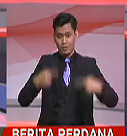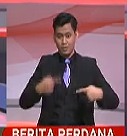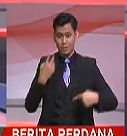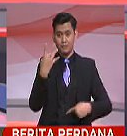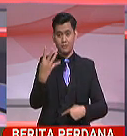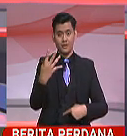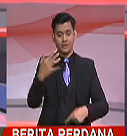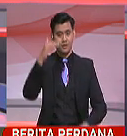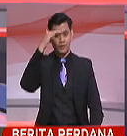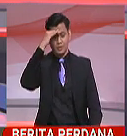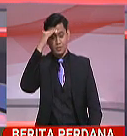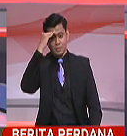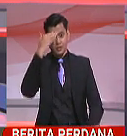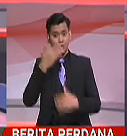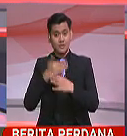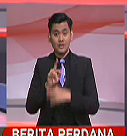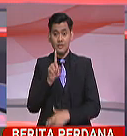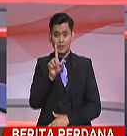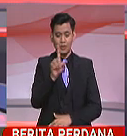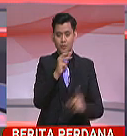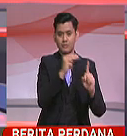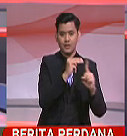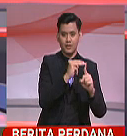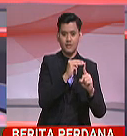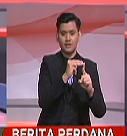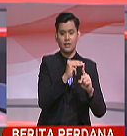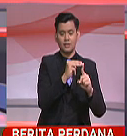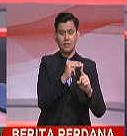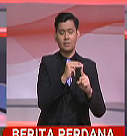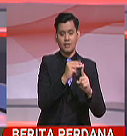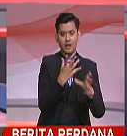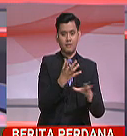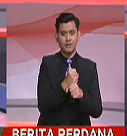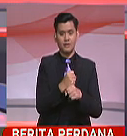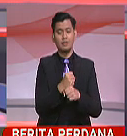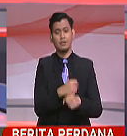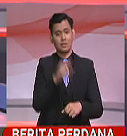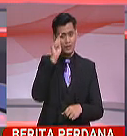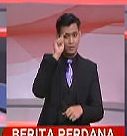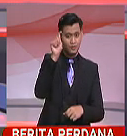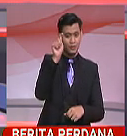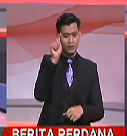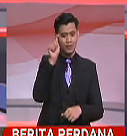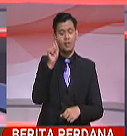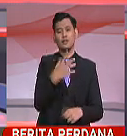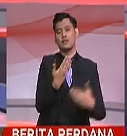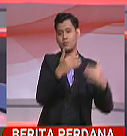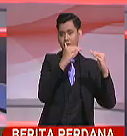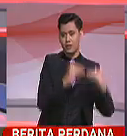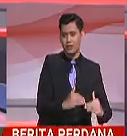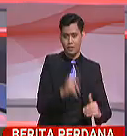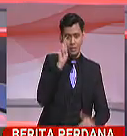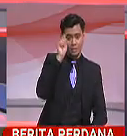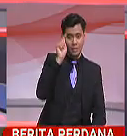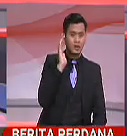bertahan JDT berkongsi satu mata dengan Selangor FC selepas seri satu sama, manakala TFC pula diikat Melaka United dengan